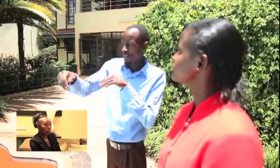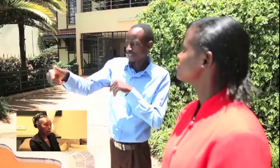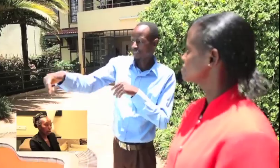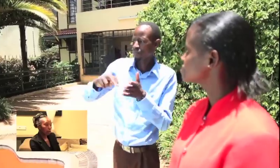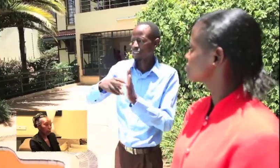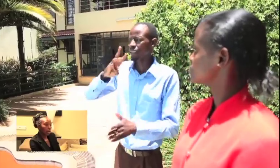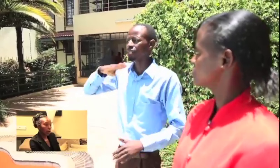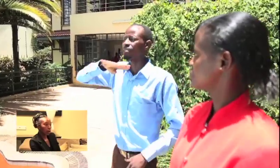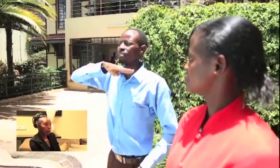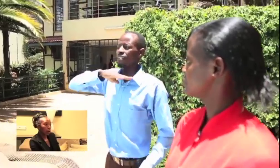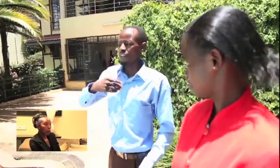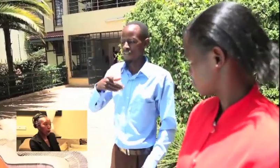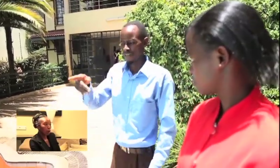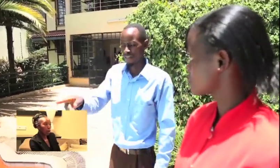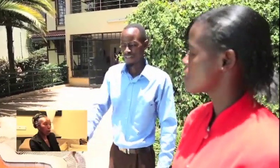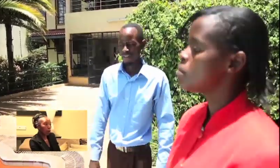because if